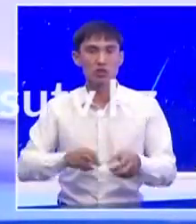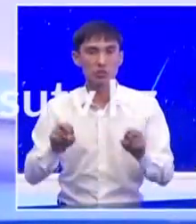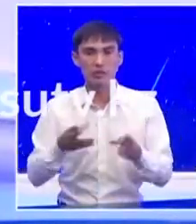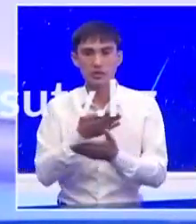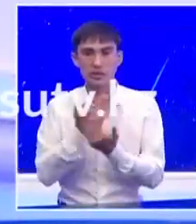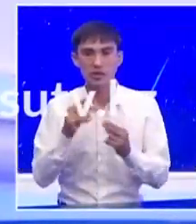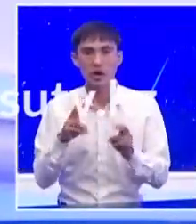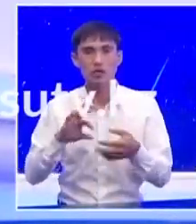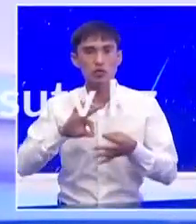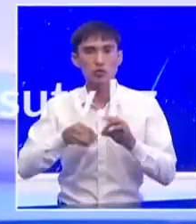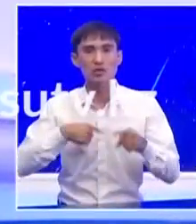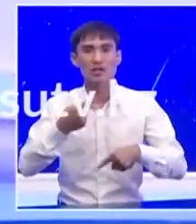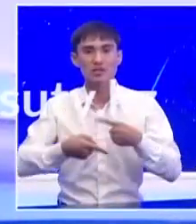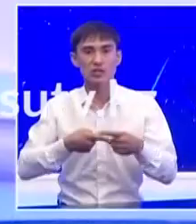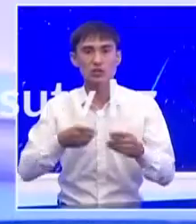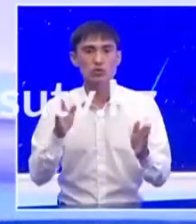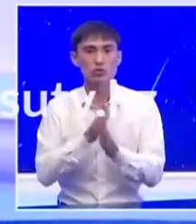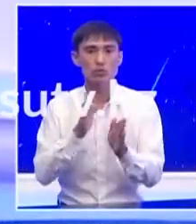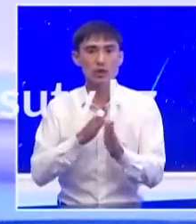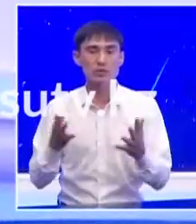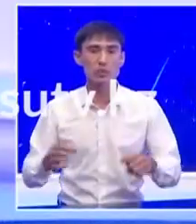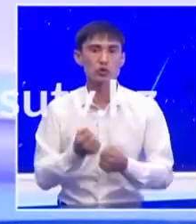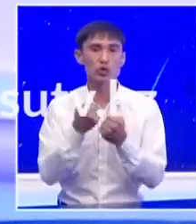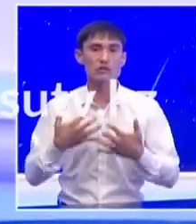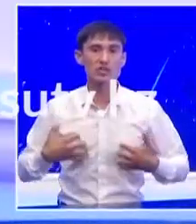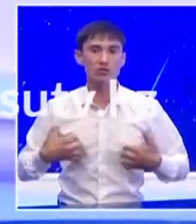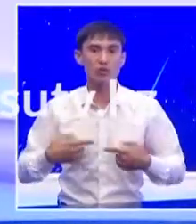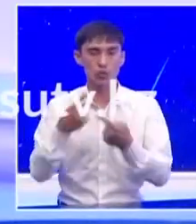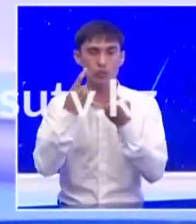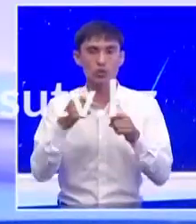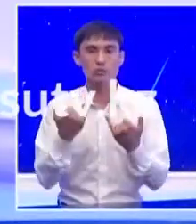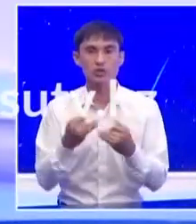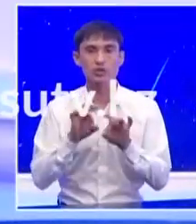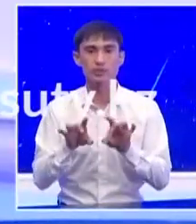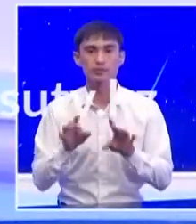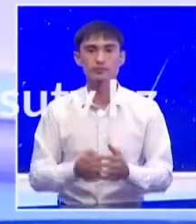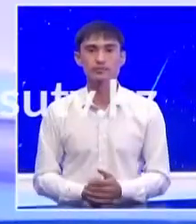угрожает. Как сложится судьба дальнейшая спасенного животного, узнаем из сюжета.